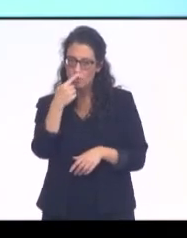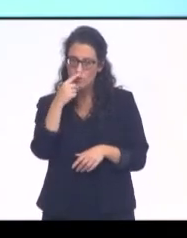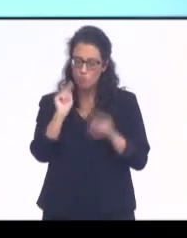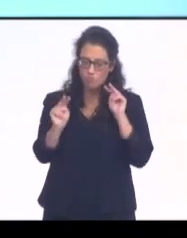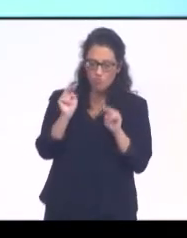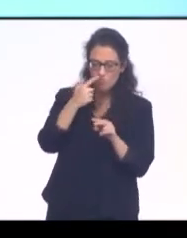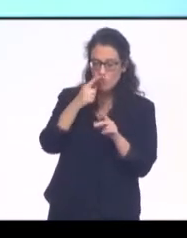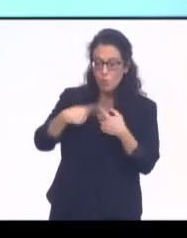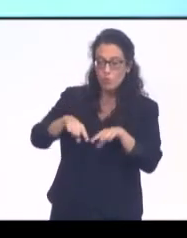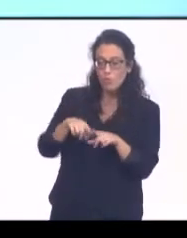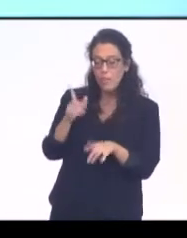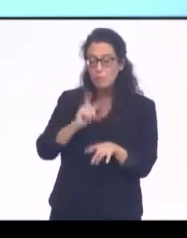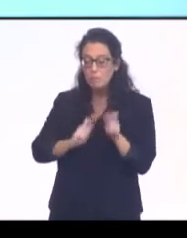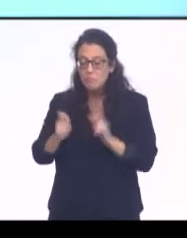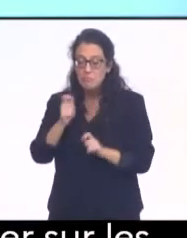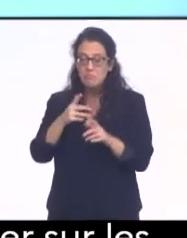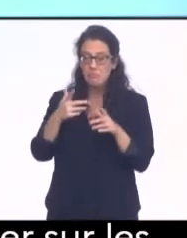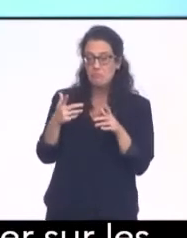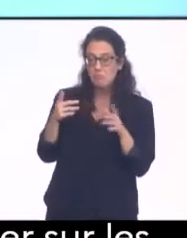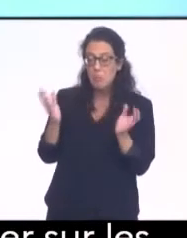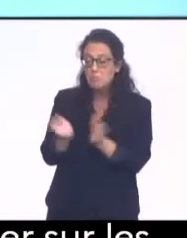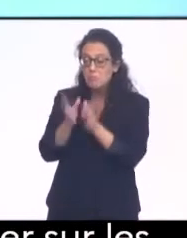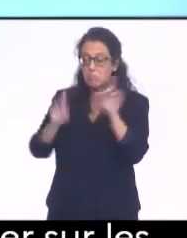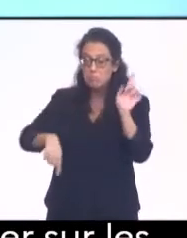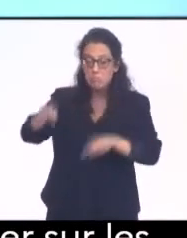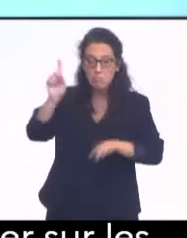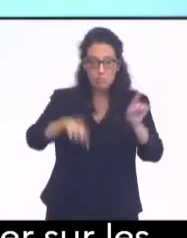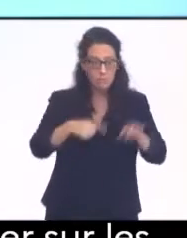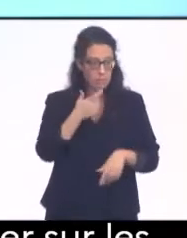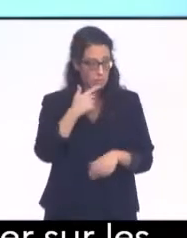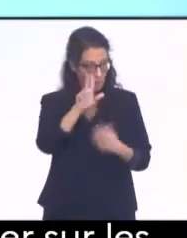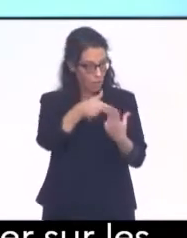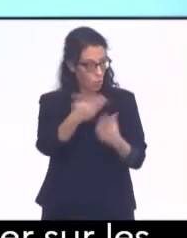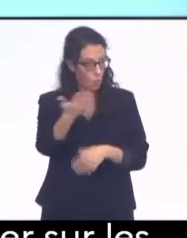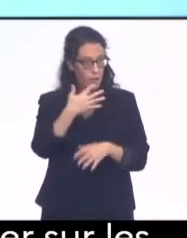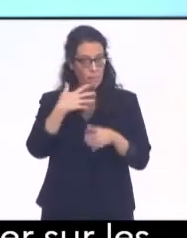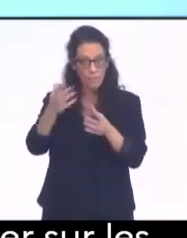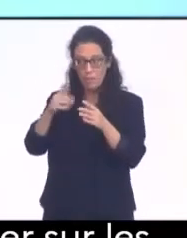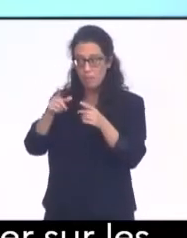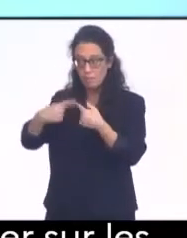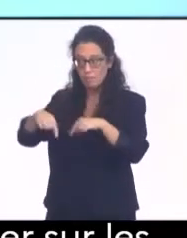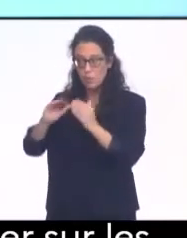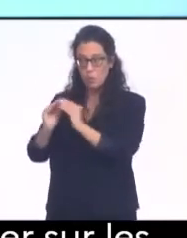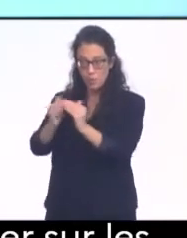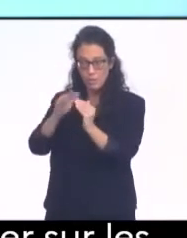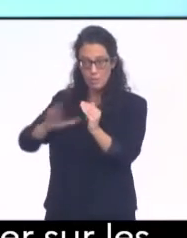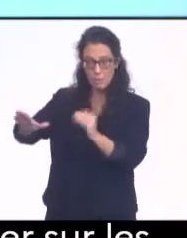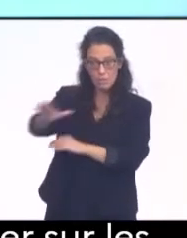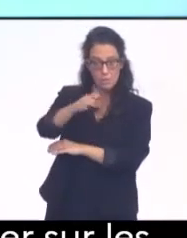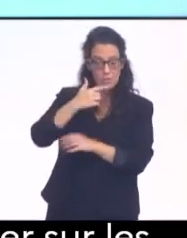et aléatoires. Que leur répondez-vous? Où en est aujourd'hui le déploiement de ces communautés et combien de personnes ont pu être